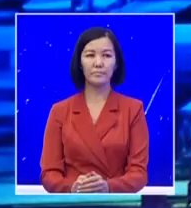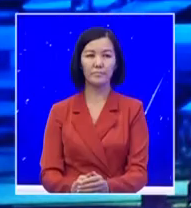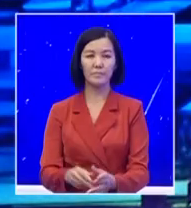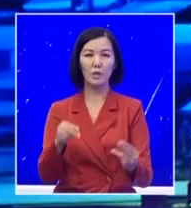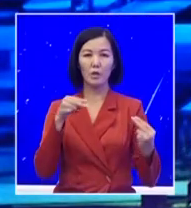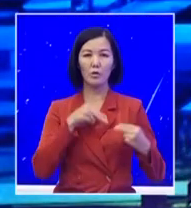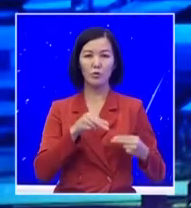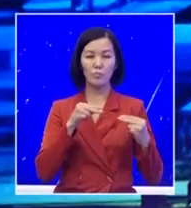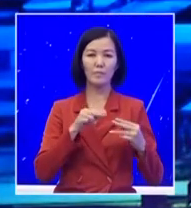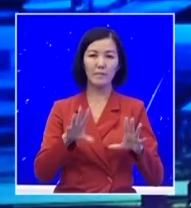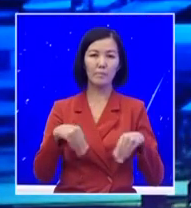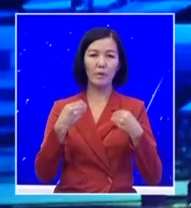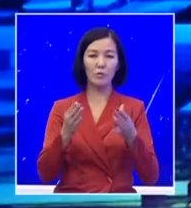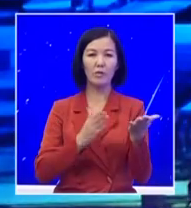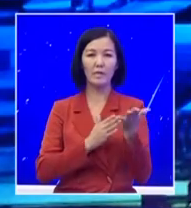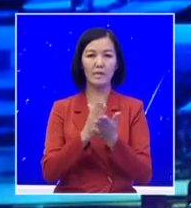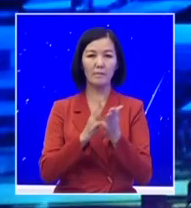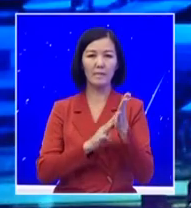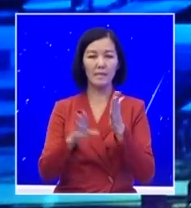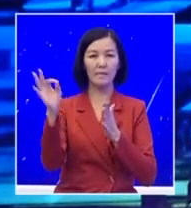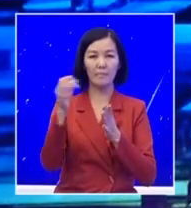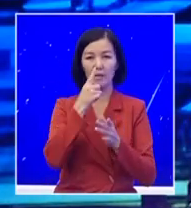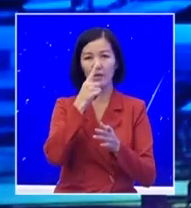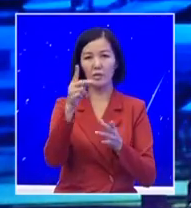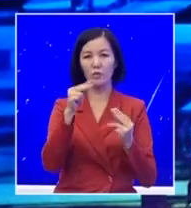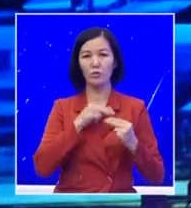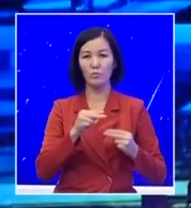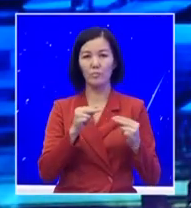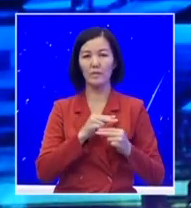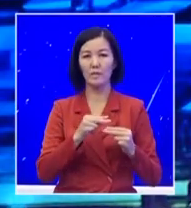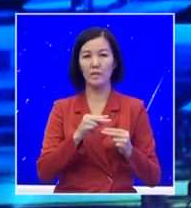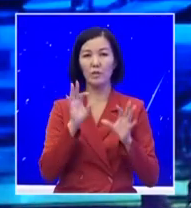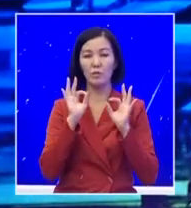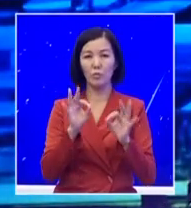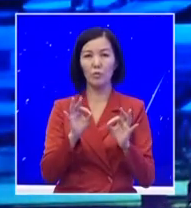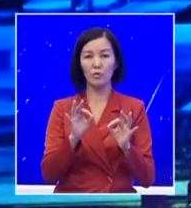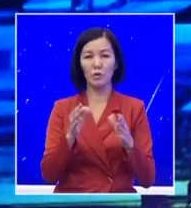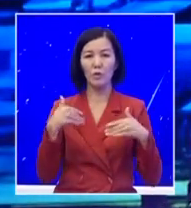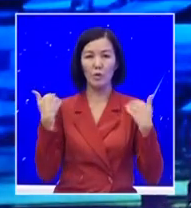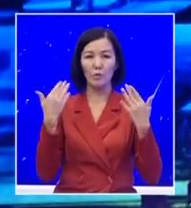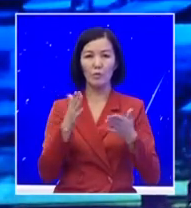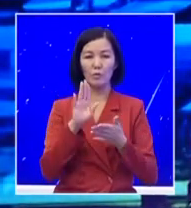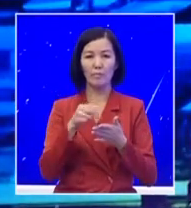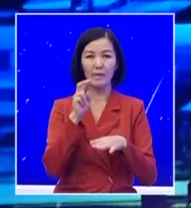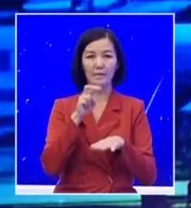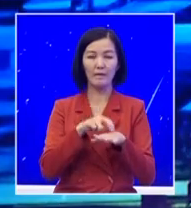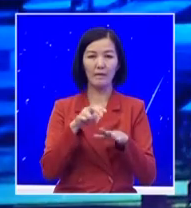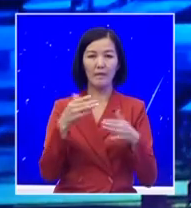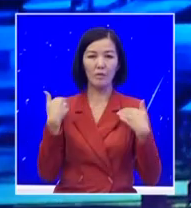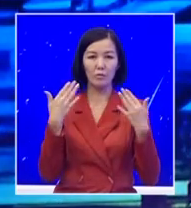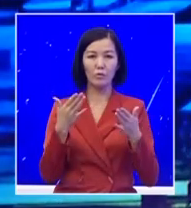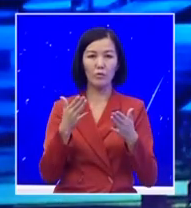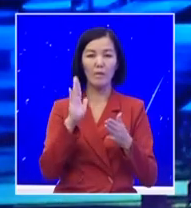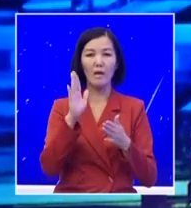Жұмыс берушілер қызметкерлерінің 80%-ын қашықтан жұмыс істеуге жіберген абзал. Мұндай ұсынысты бас санитар жасап отыр. Өйткені